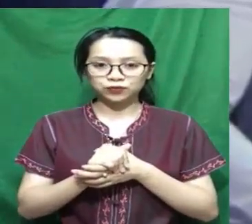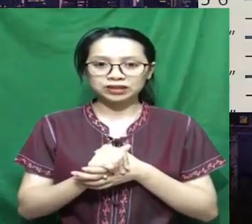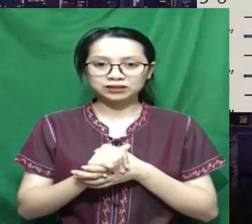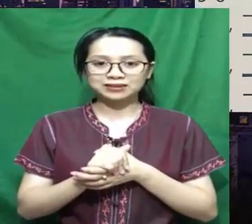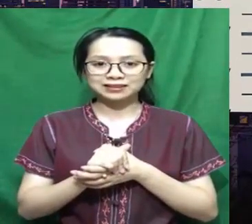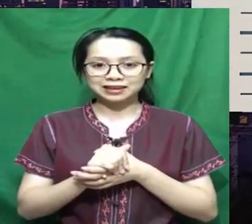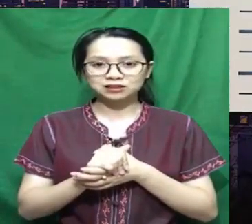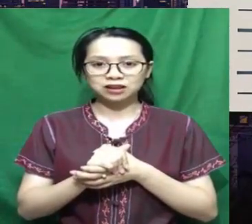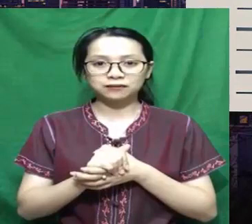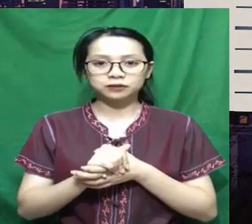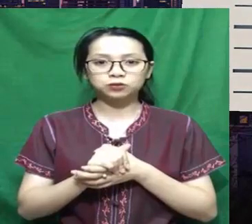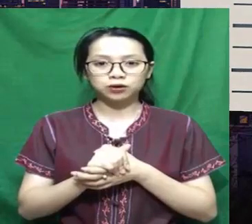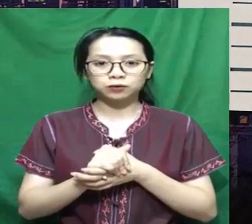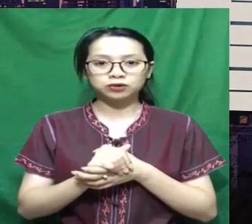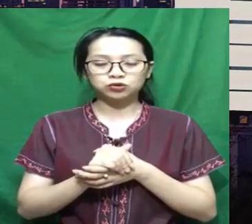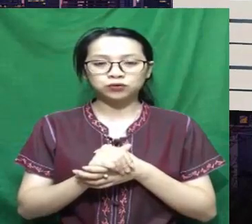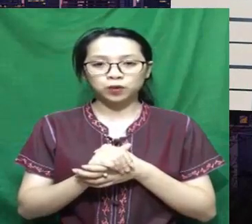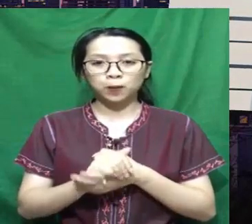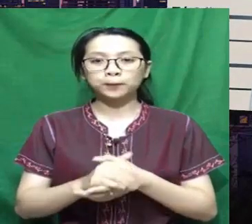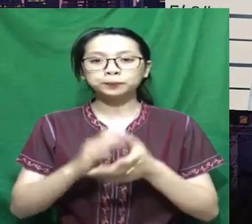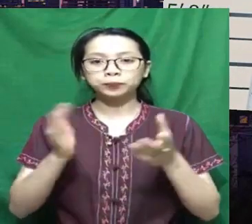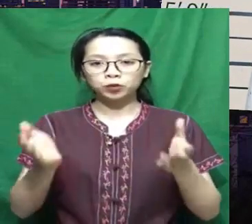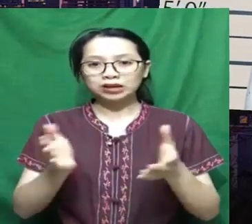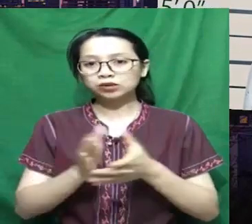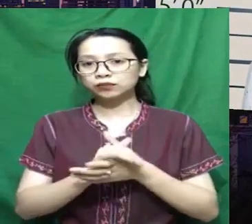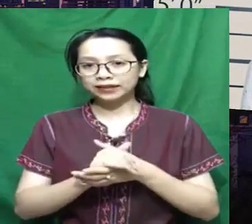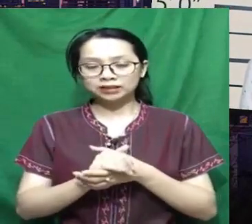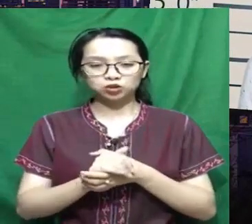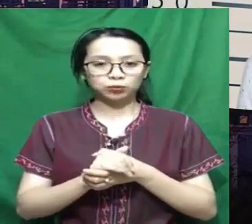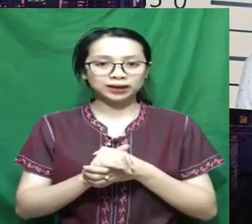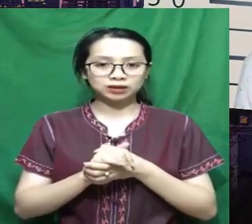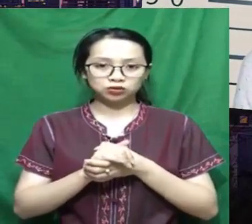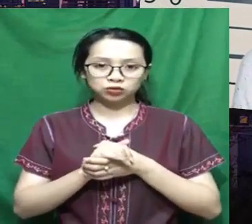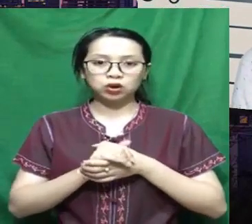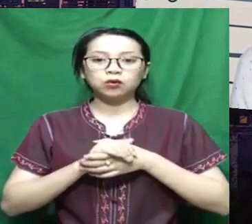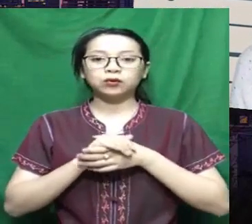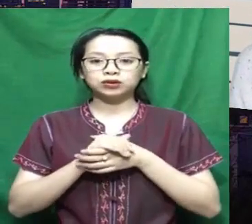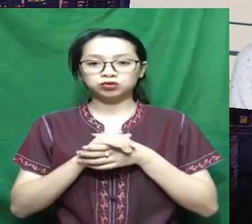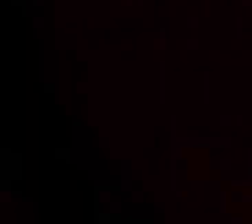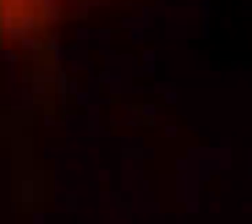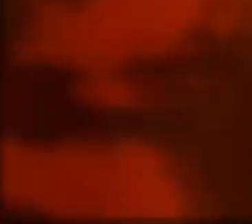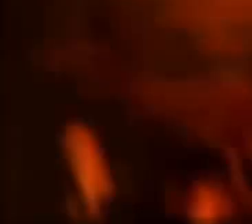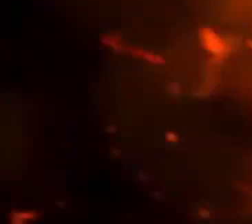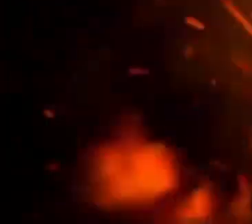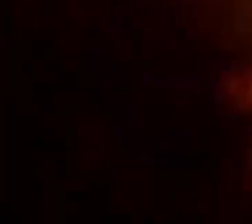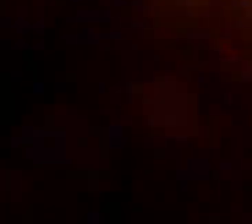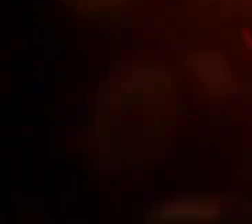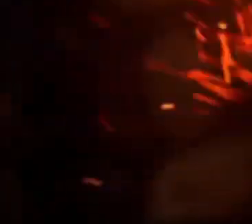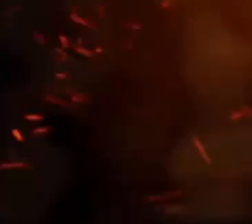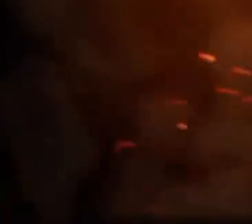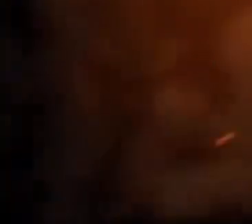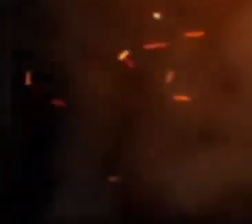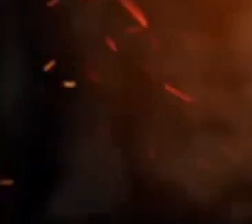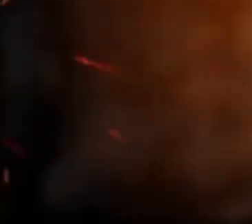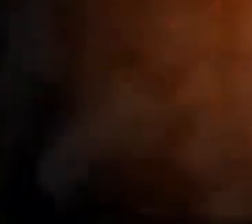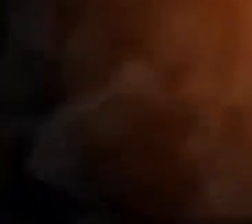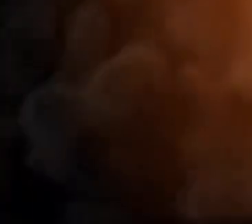et mère de ses enfants. Billy n'a pas l'intention de laisser un scélérat comme Ben provoquer des ennuis.